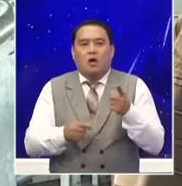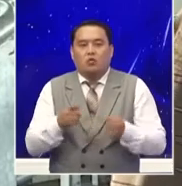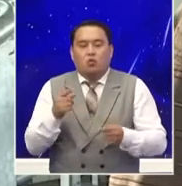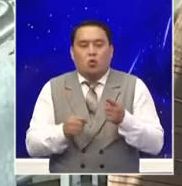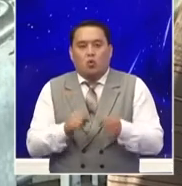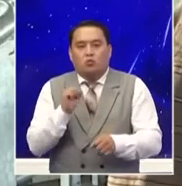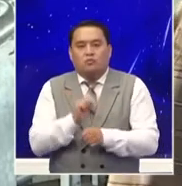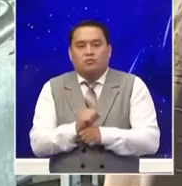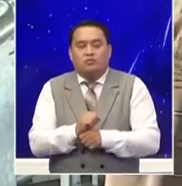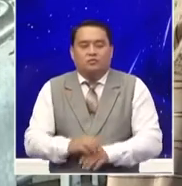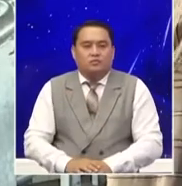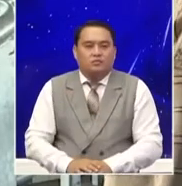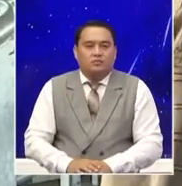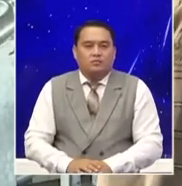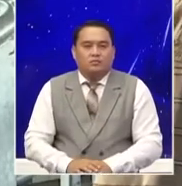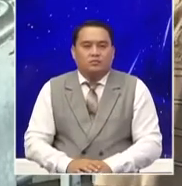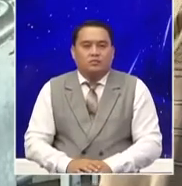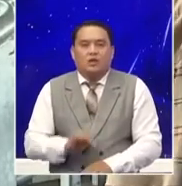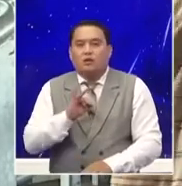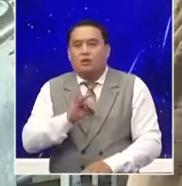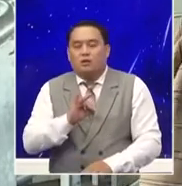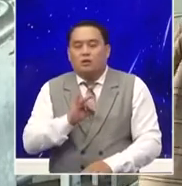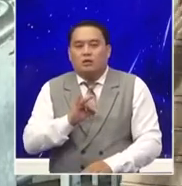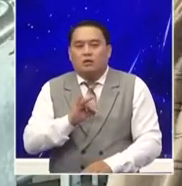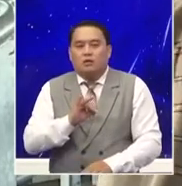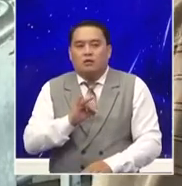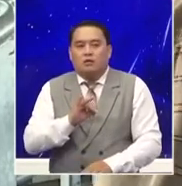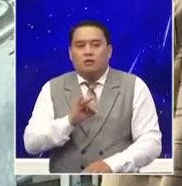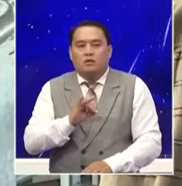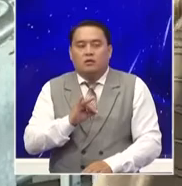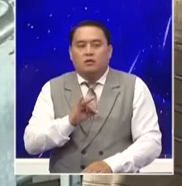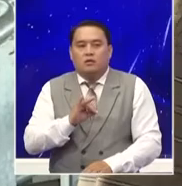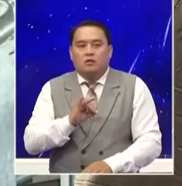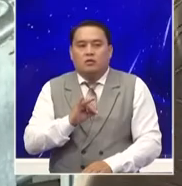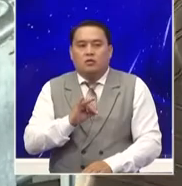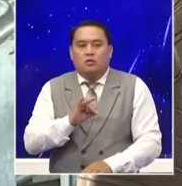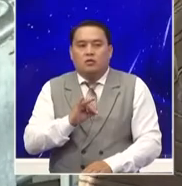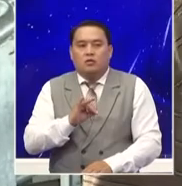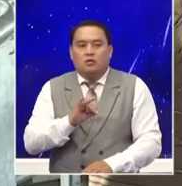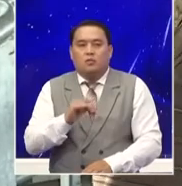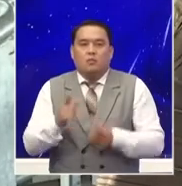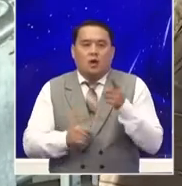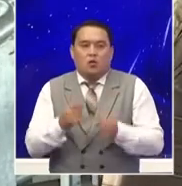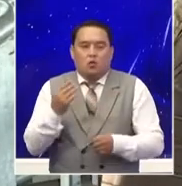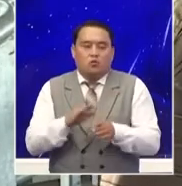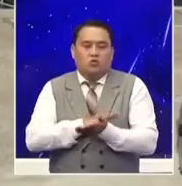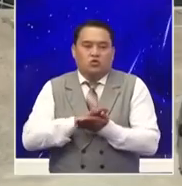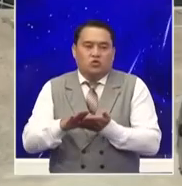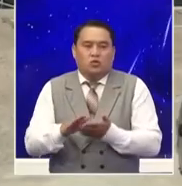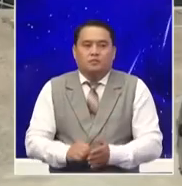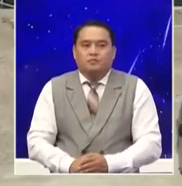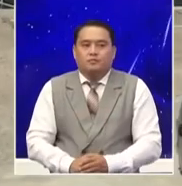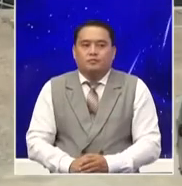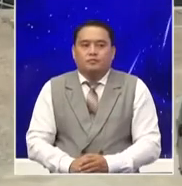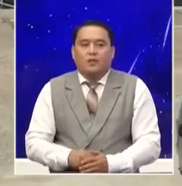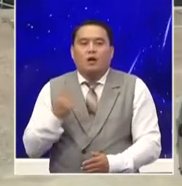пропускает. Вот. И вот здесь, где мы сейчас стоим, здесь уже выходят уже продоенные коровы.